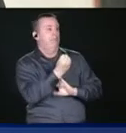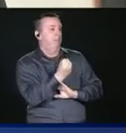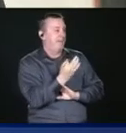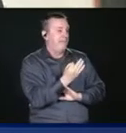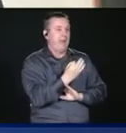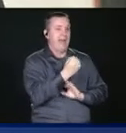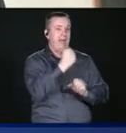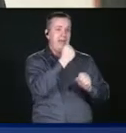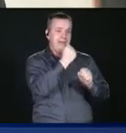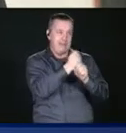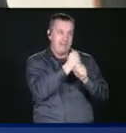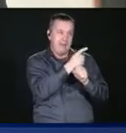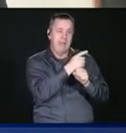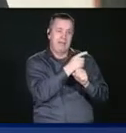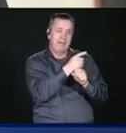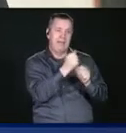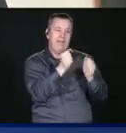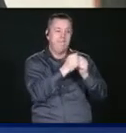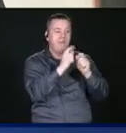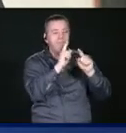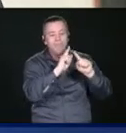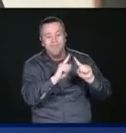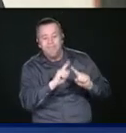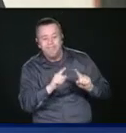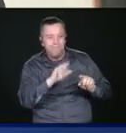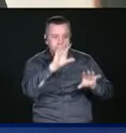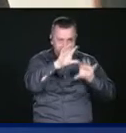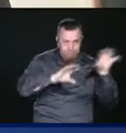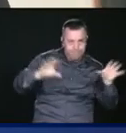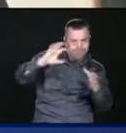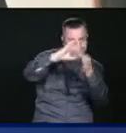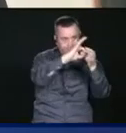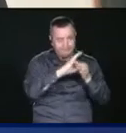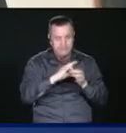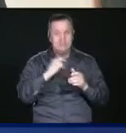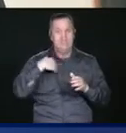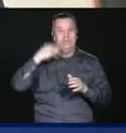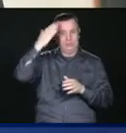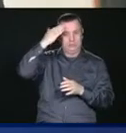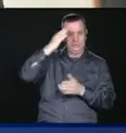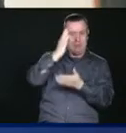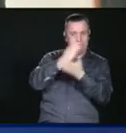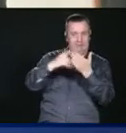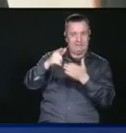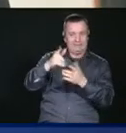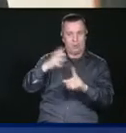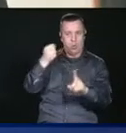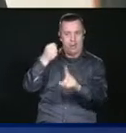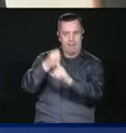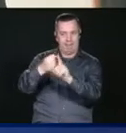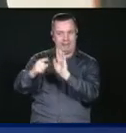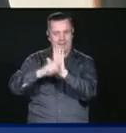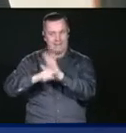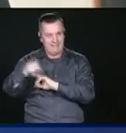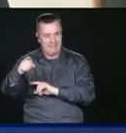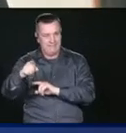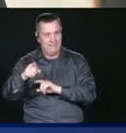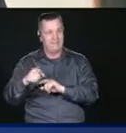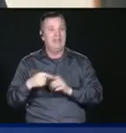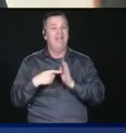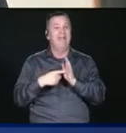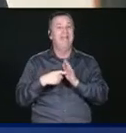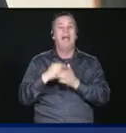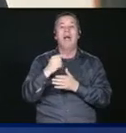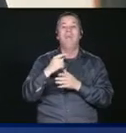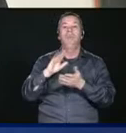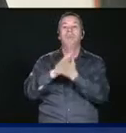Mais il y a effectivement des secteurs, comme les compagnies aériennes, qui sont frappés plus durement que d'autres. Ça allait bien avant la pandémie, mais là,